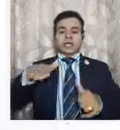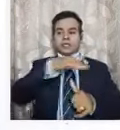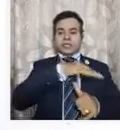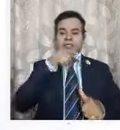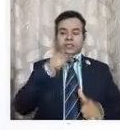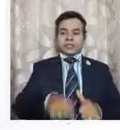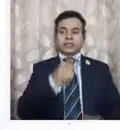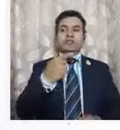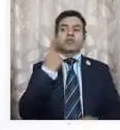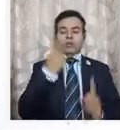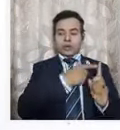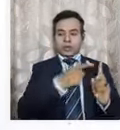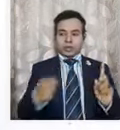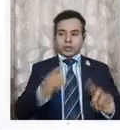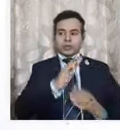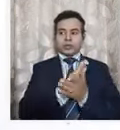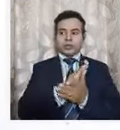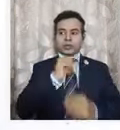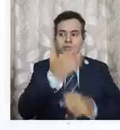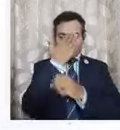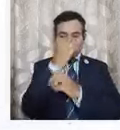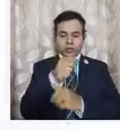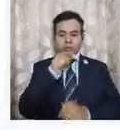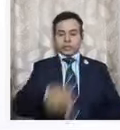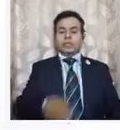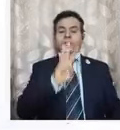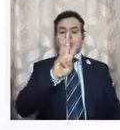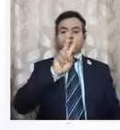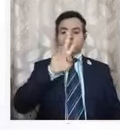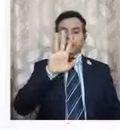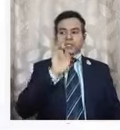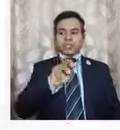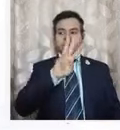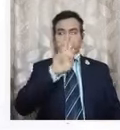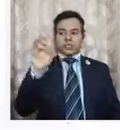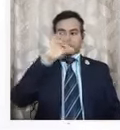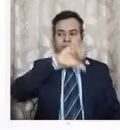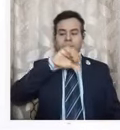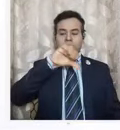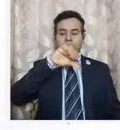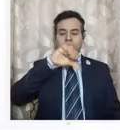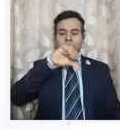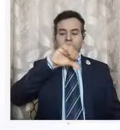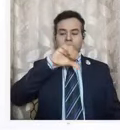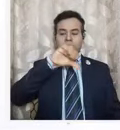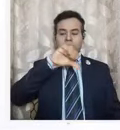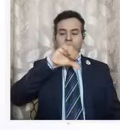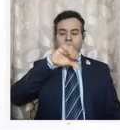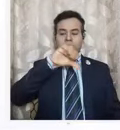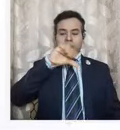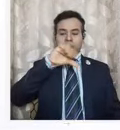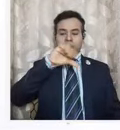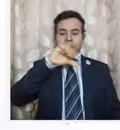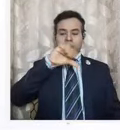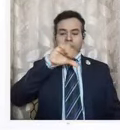735,854 জন। মৃত্যুবরণ করেছেন দক্ষিণ পূর্ব এশিয়ায় 24 ঘন্টায় গত 24 ঘন্টায় 482 জন এবং এ